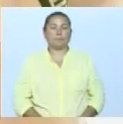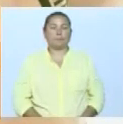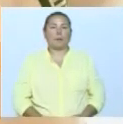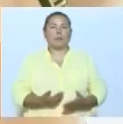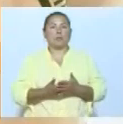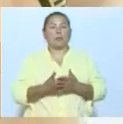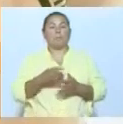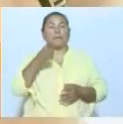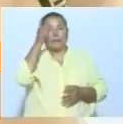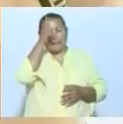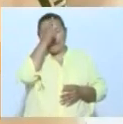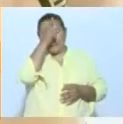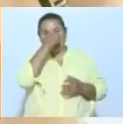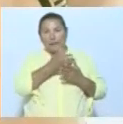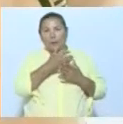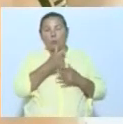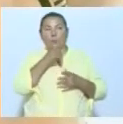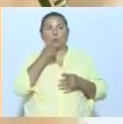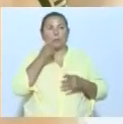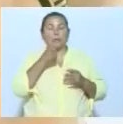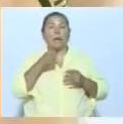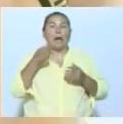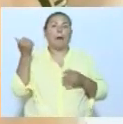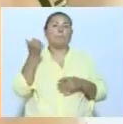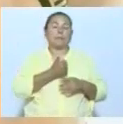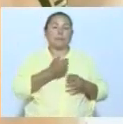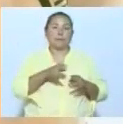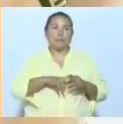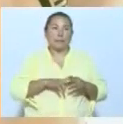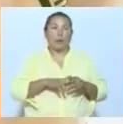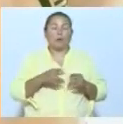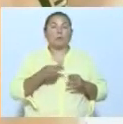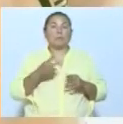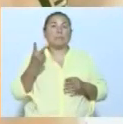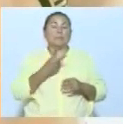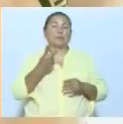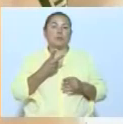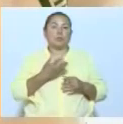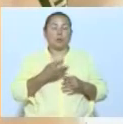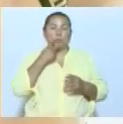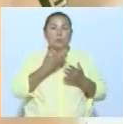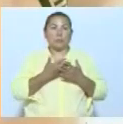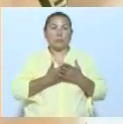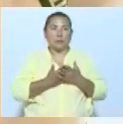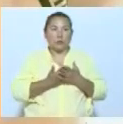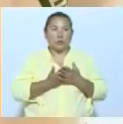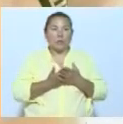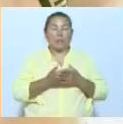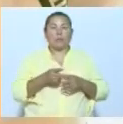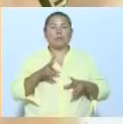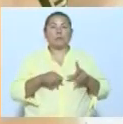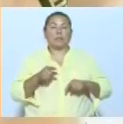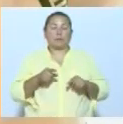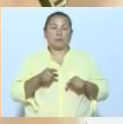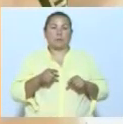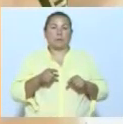Жалпы Ирандағы сайлау науқанына өткен аптада халқының 40%-ы қатысқан. Осы екінші кезеңде бұл көрсеткіш одан да жоғарылайды деген